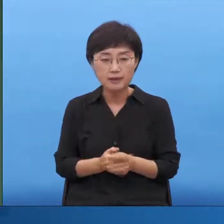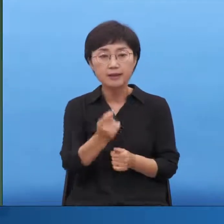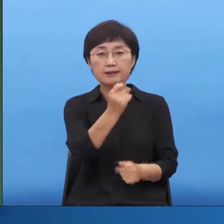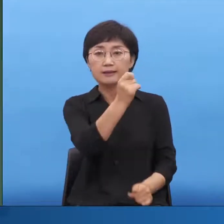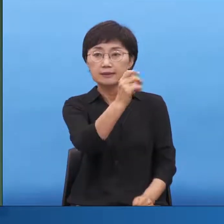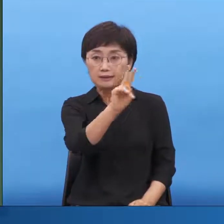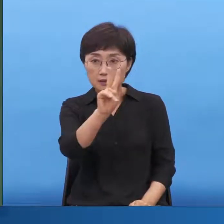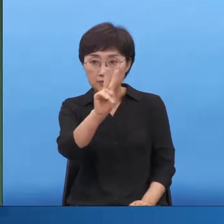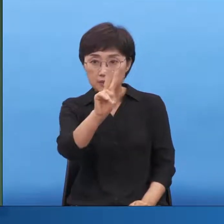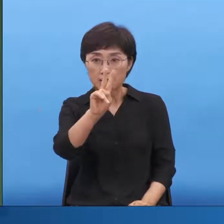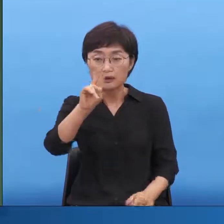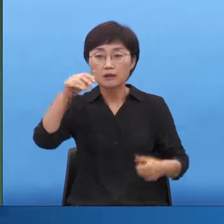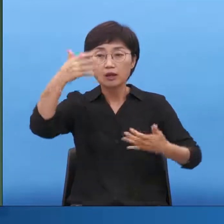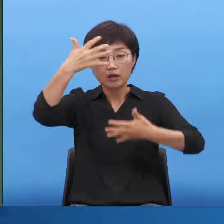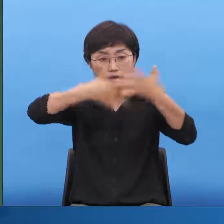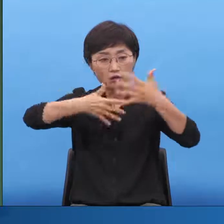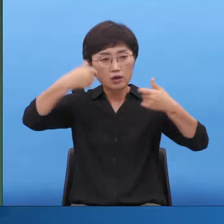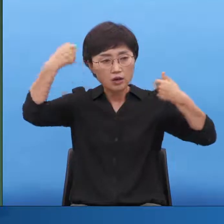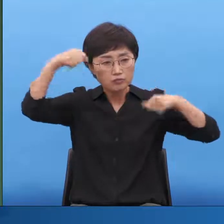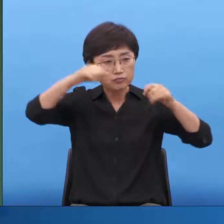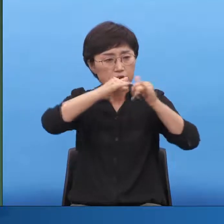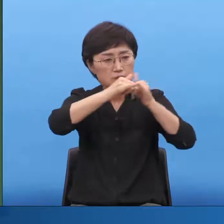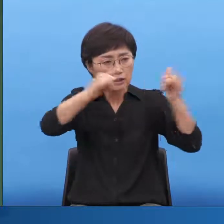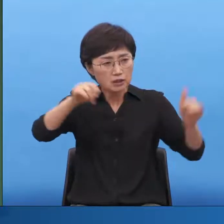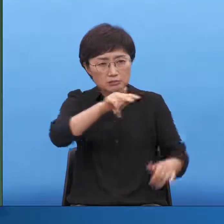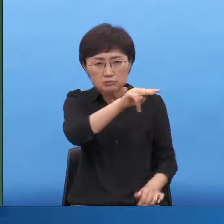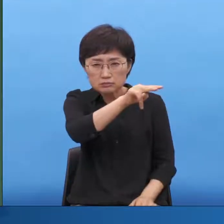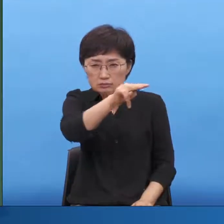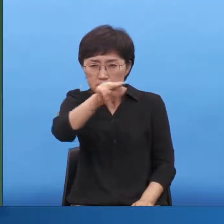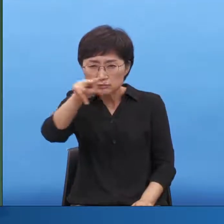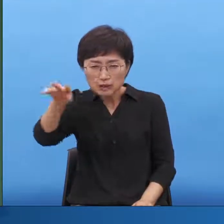거의 영적 문제 있어요. 없을 수가 없잖아요.